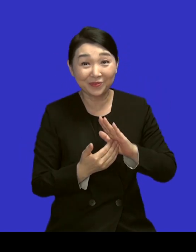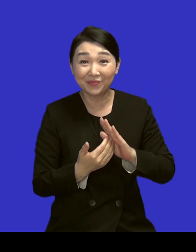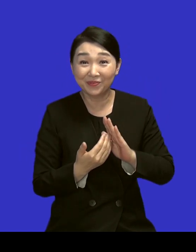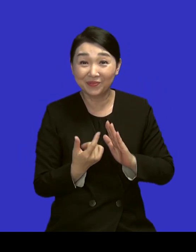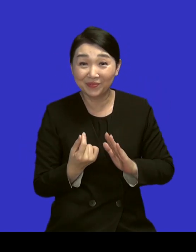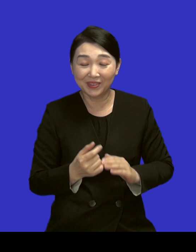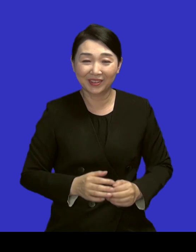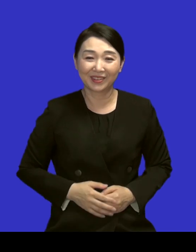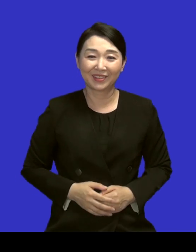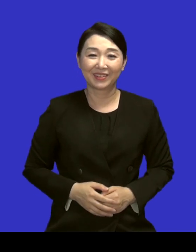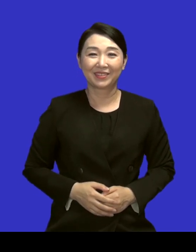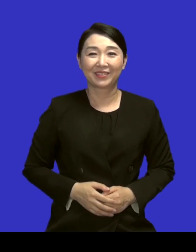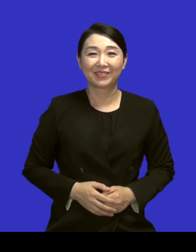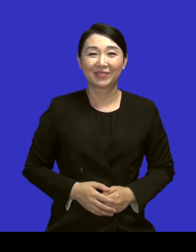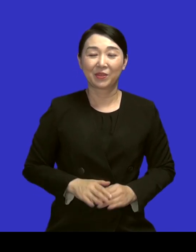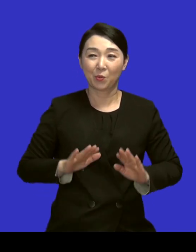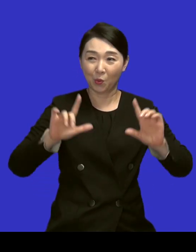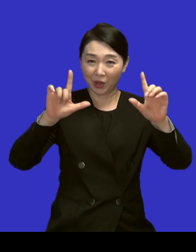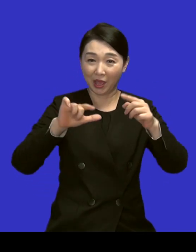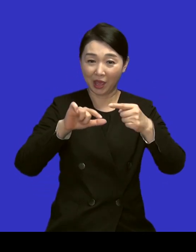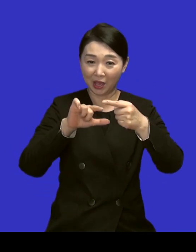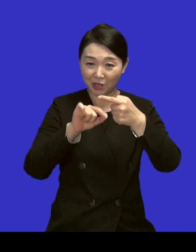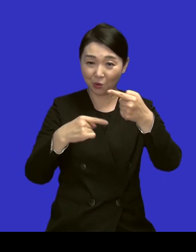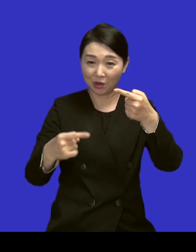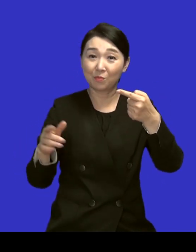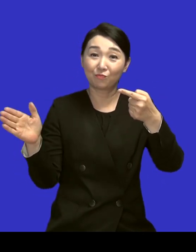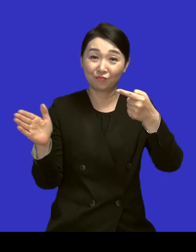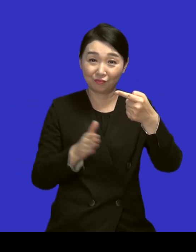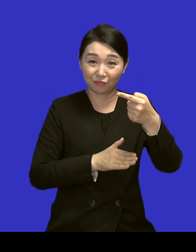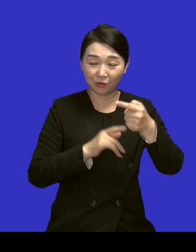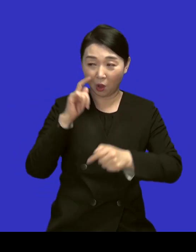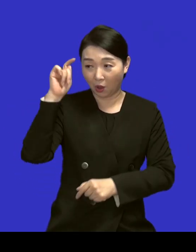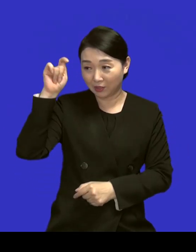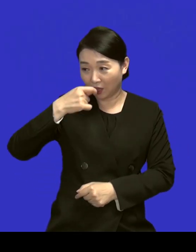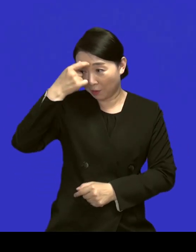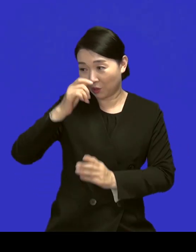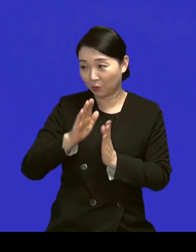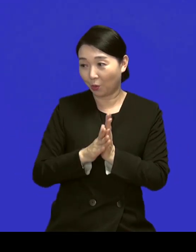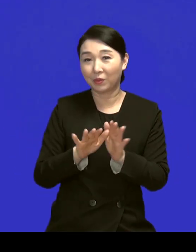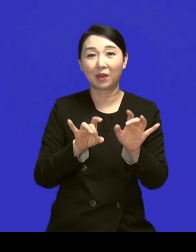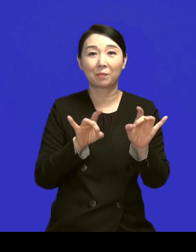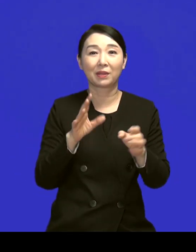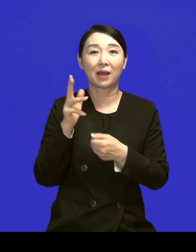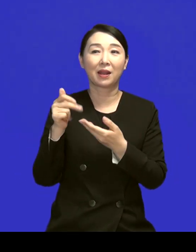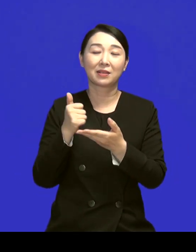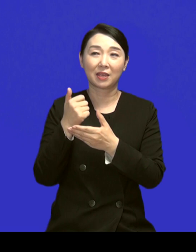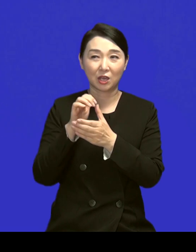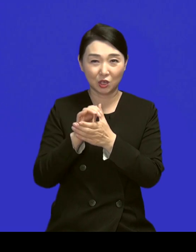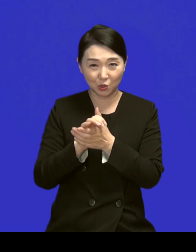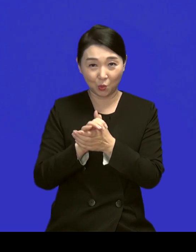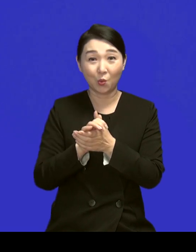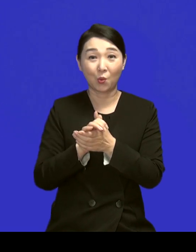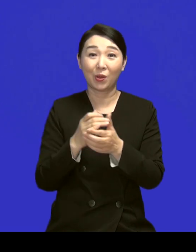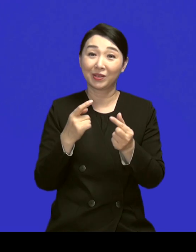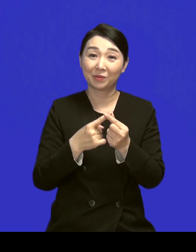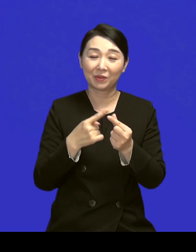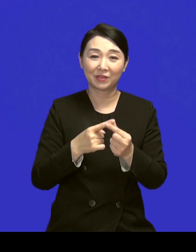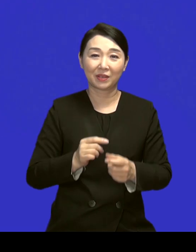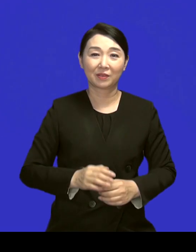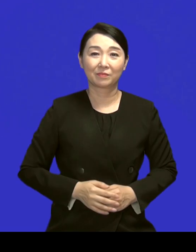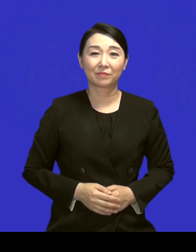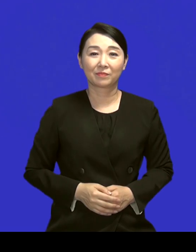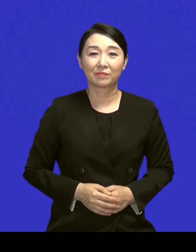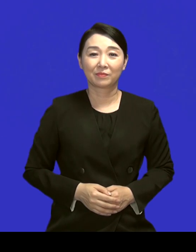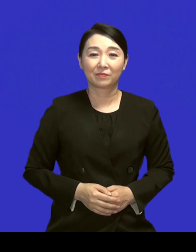왜요? 제가 정말 거짓말하지 않고 예. 올해 1월 1일부터 네. 새벽 기도 때마다 네. 하나님한테 기도했던 제목 중에 첫 번째가 예. 하나님